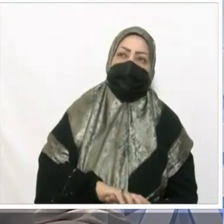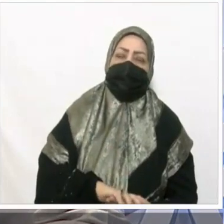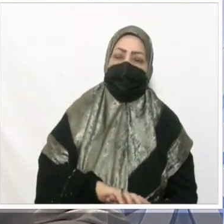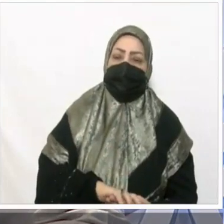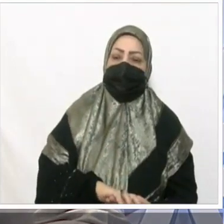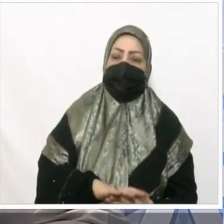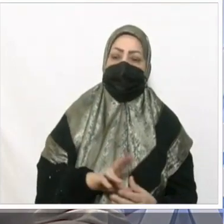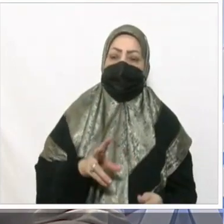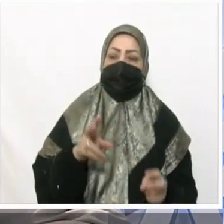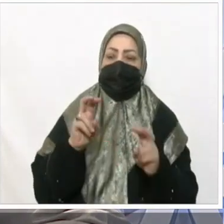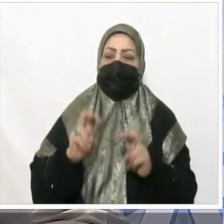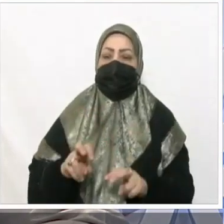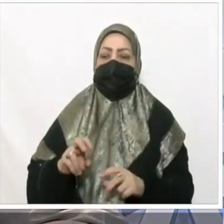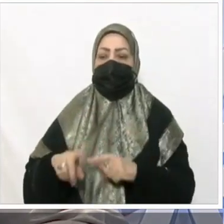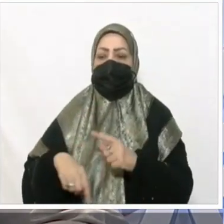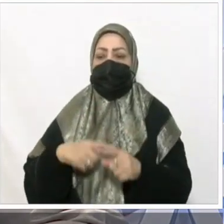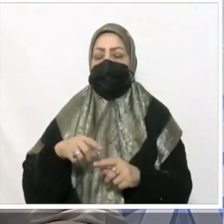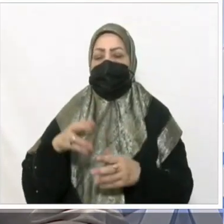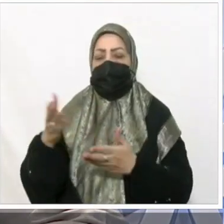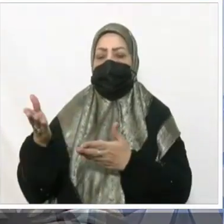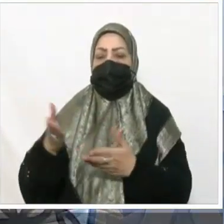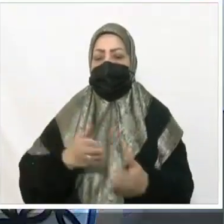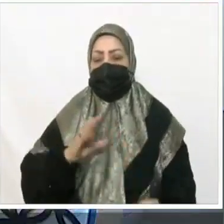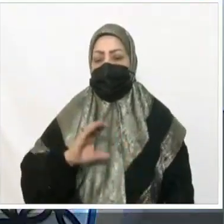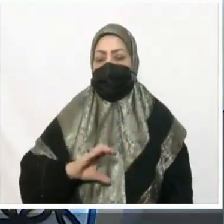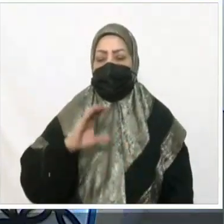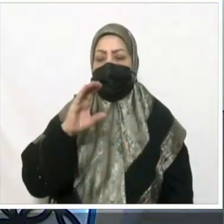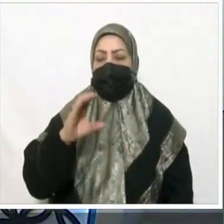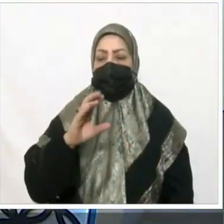الظلماء نورا